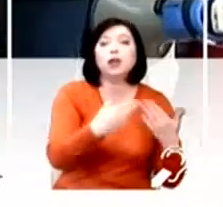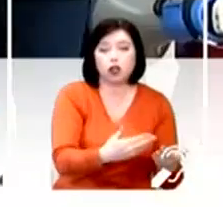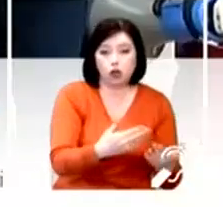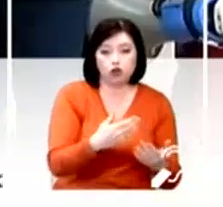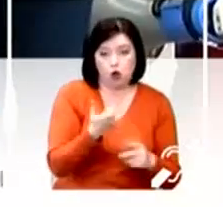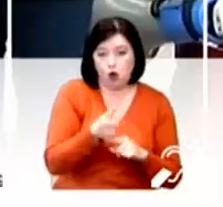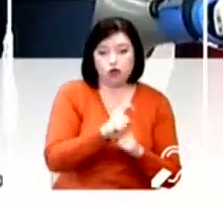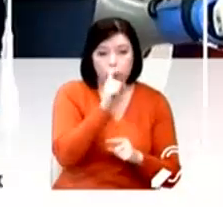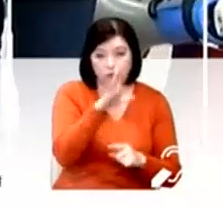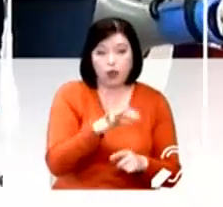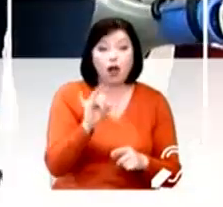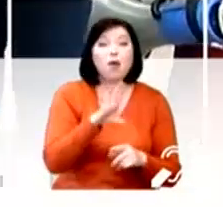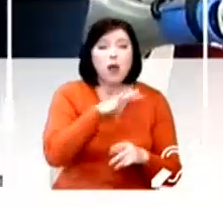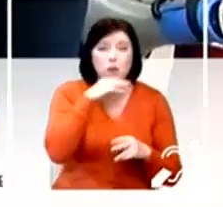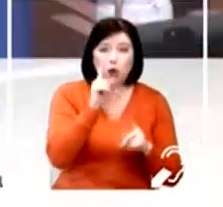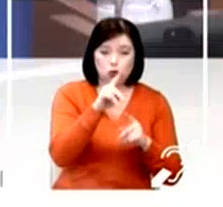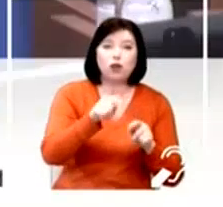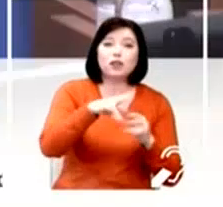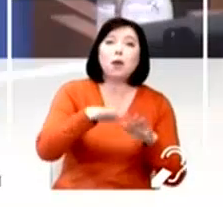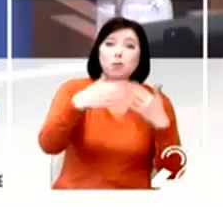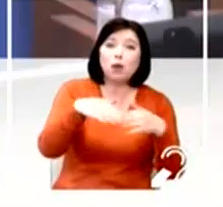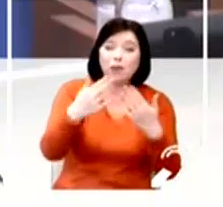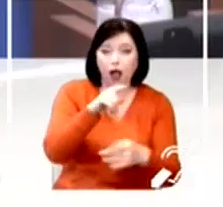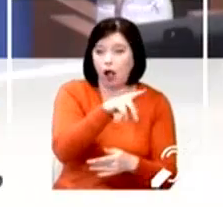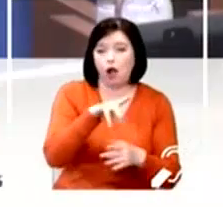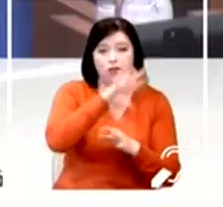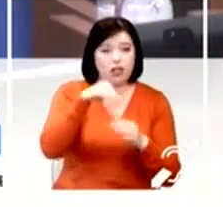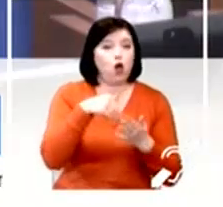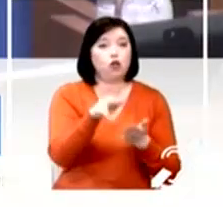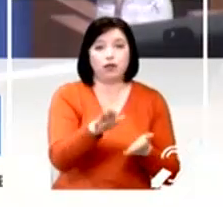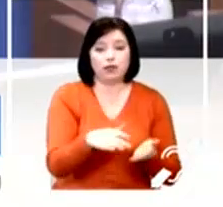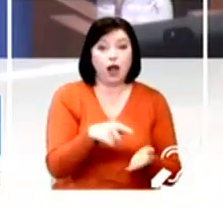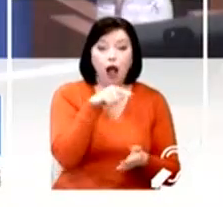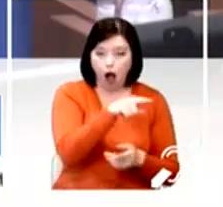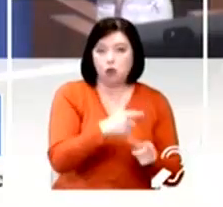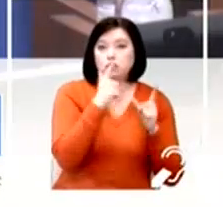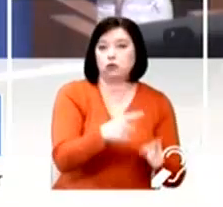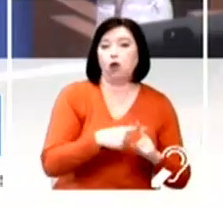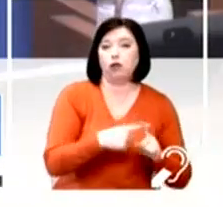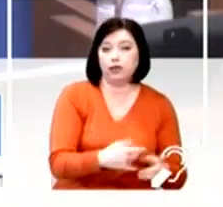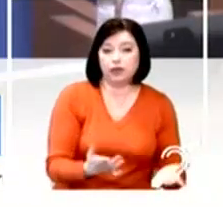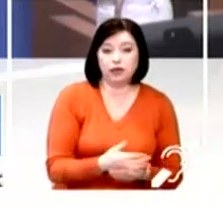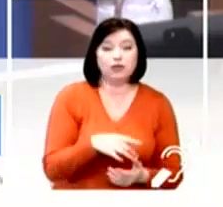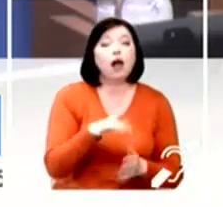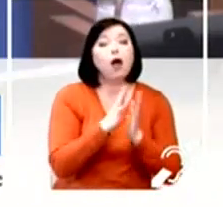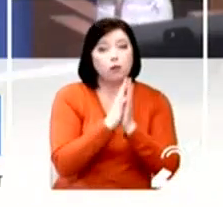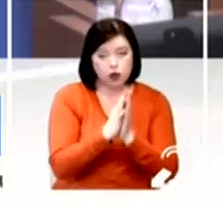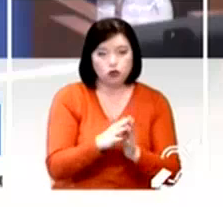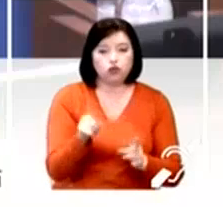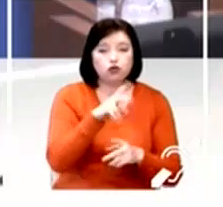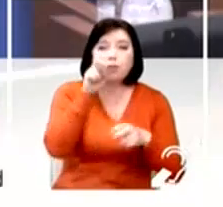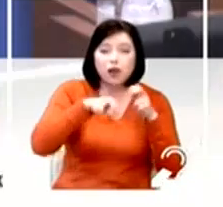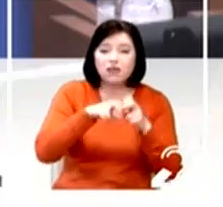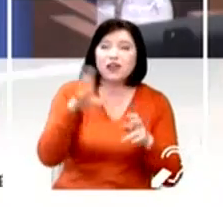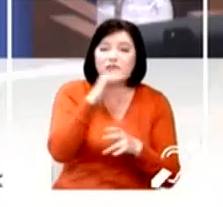de altfel au avut-o și alți parlamentari. Mă adresez organelor de drept să se clarifice cu mai multe cazuri care